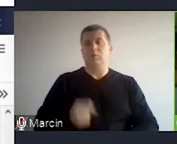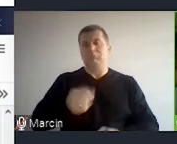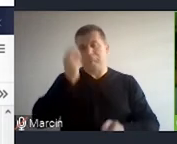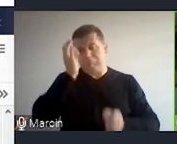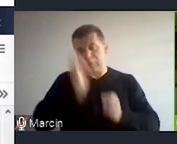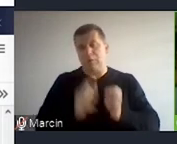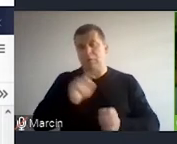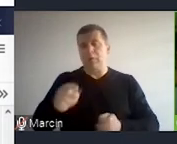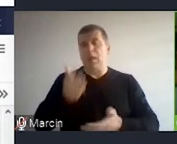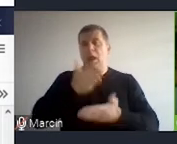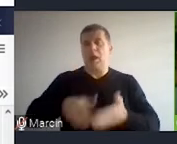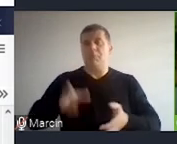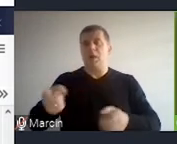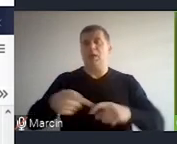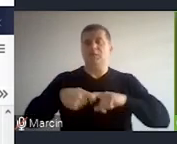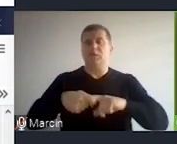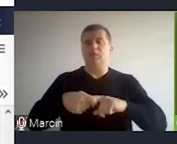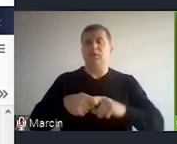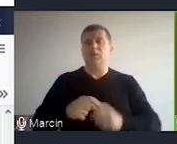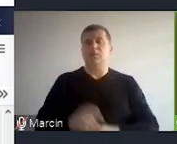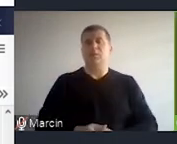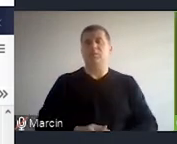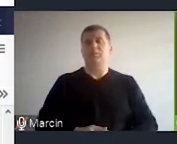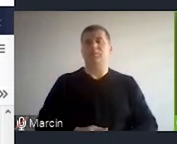konkretne elementy związane z